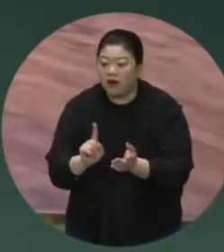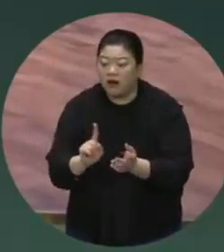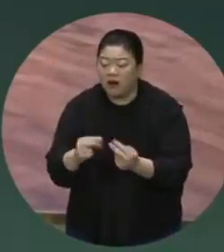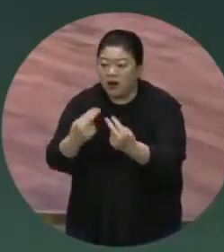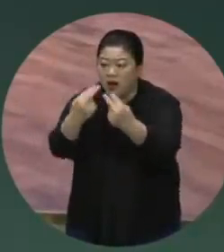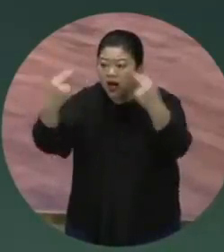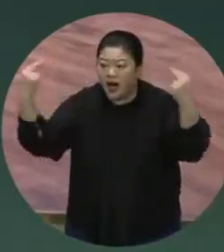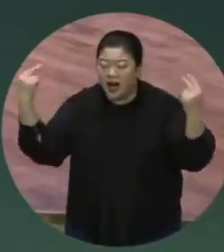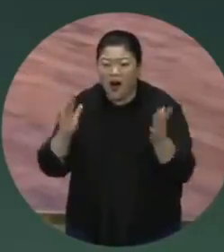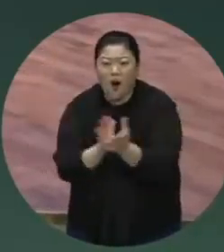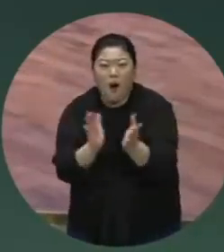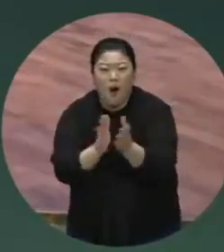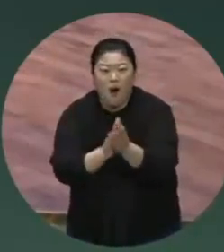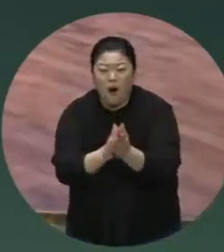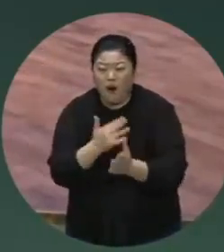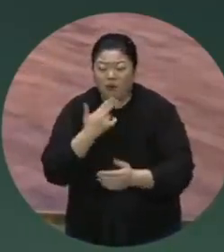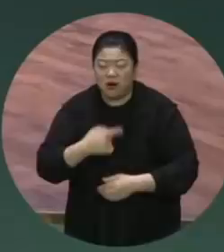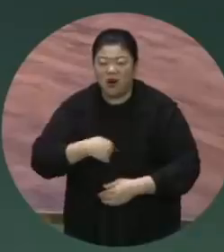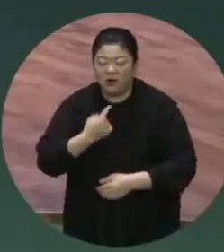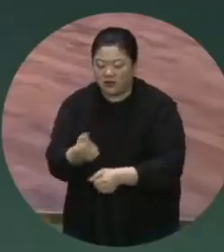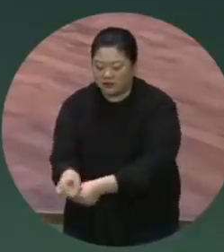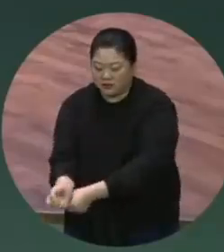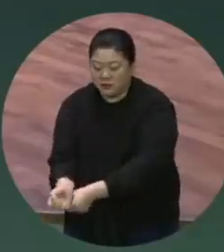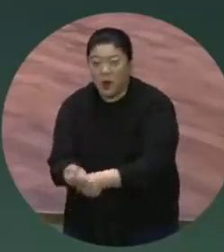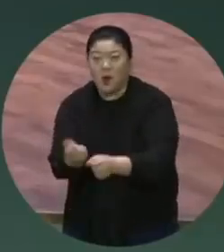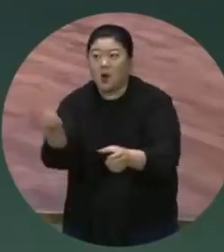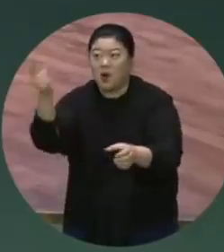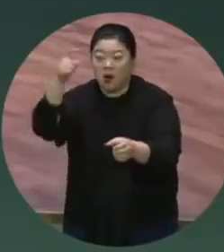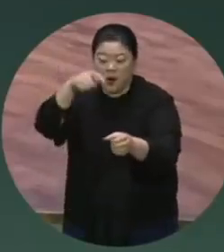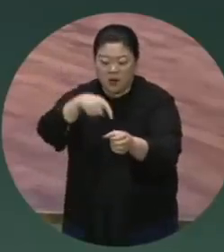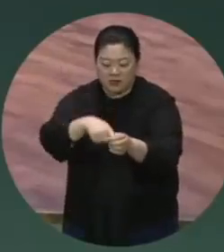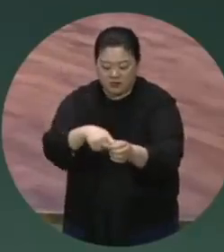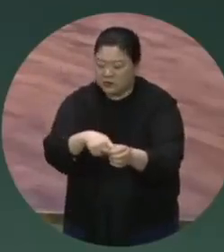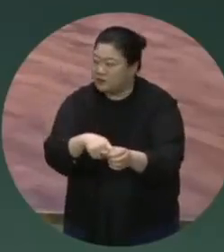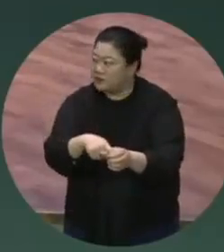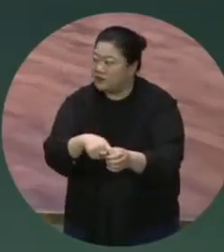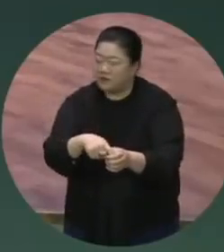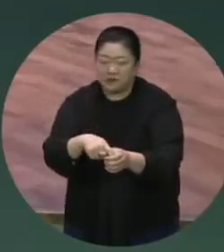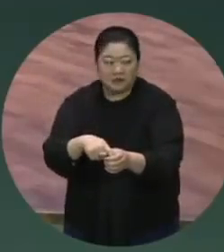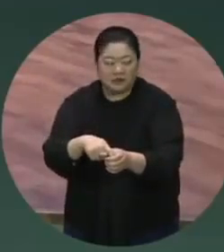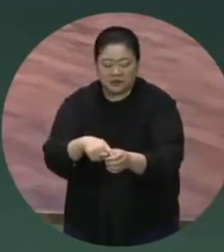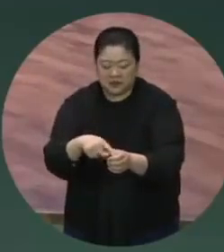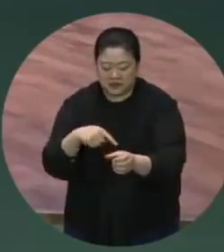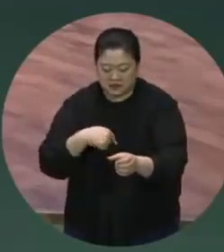아무도 축하해 줄 사람도 없고 아무도 없으니까 참